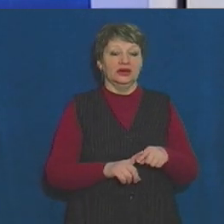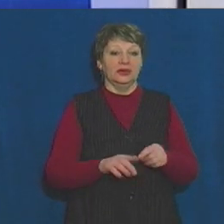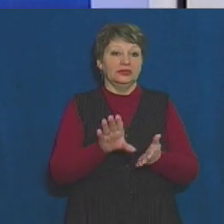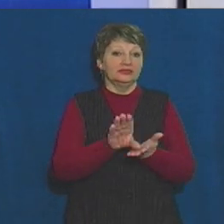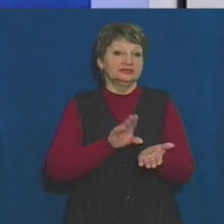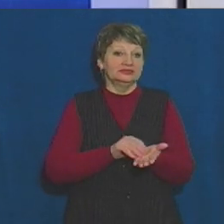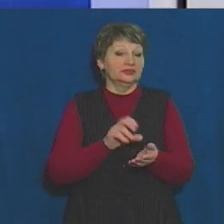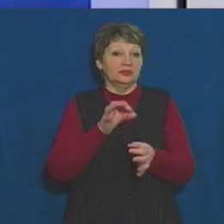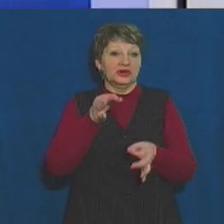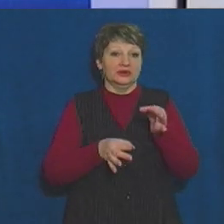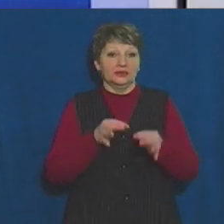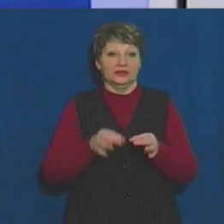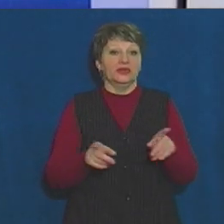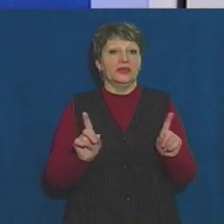Тому